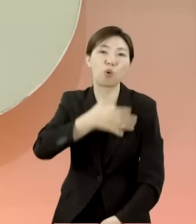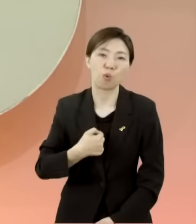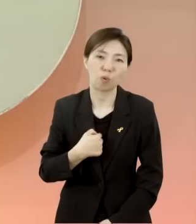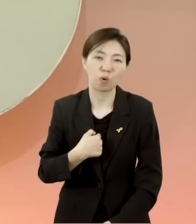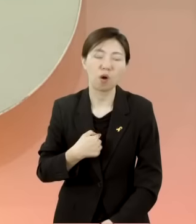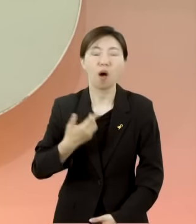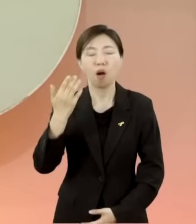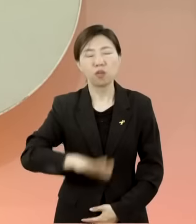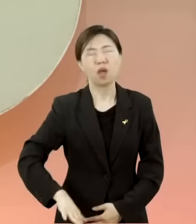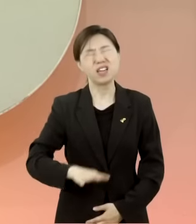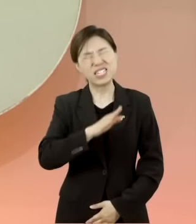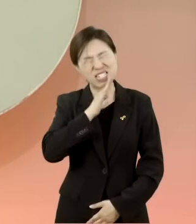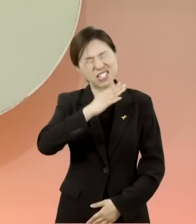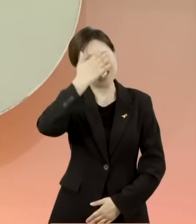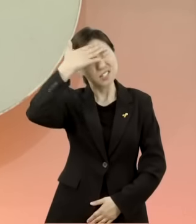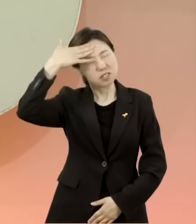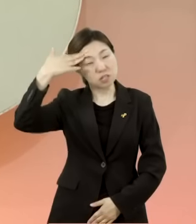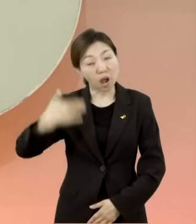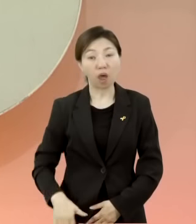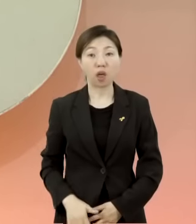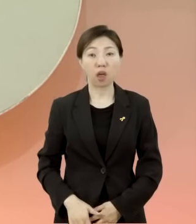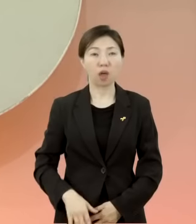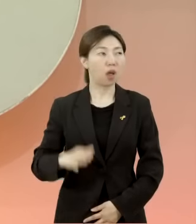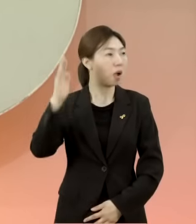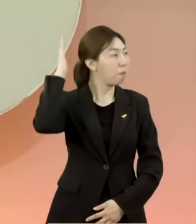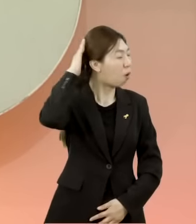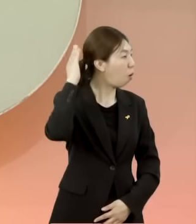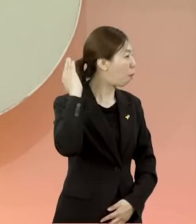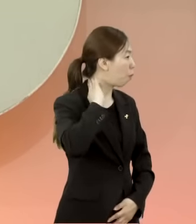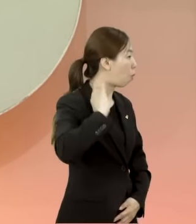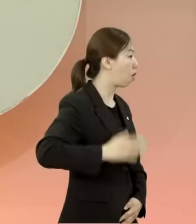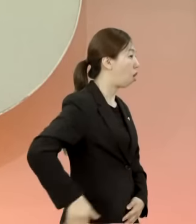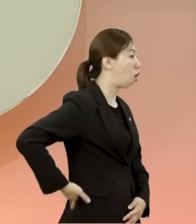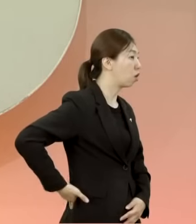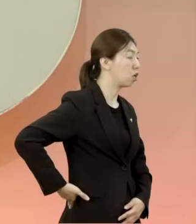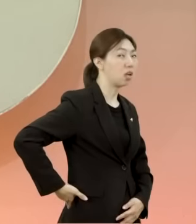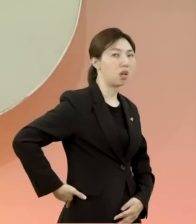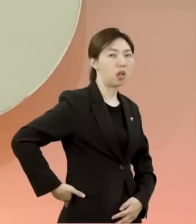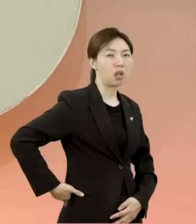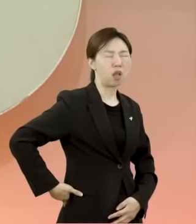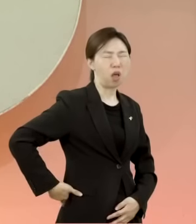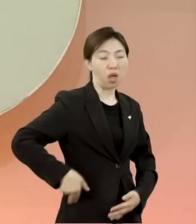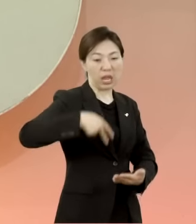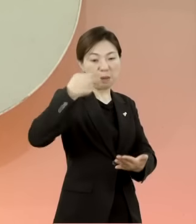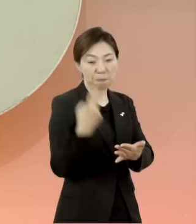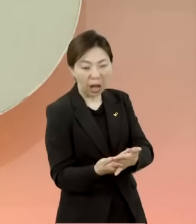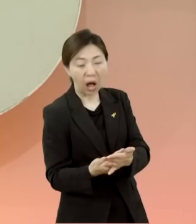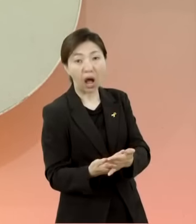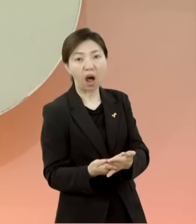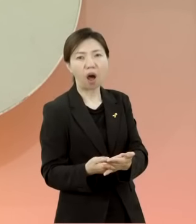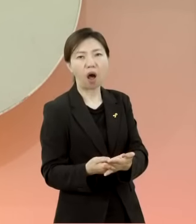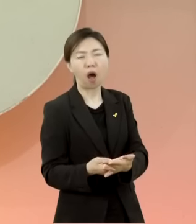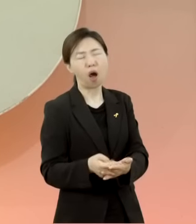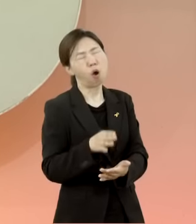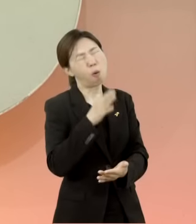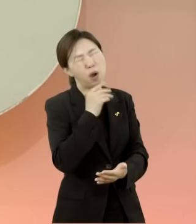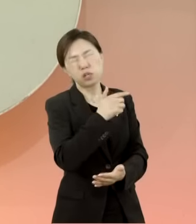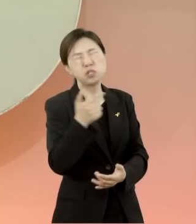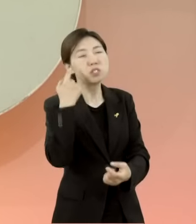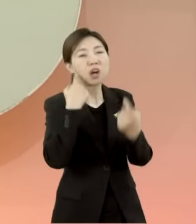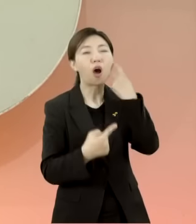물어보면 저도 할 말은 없지만 얼마나 다행이에요 머리나 목이나 허리 짝이 그대로